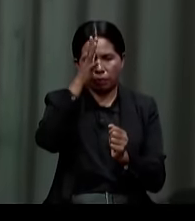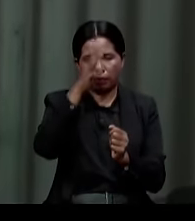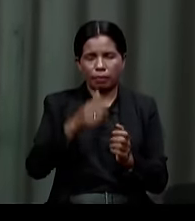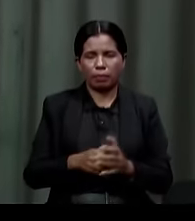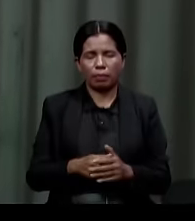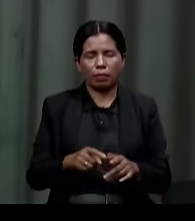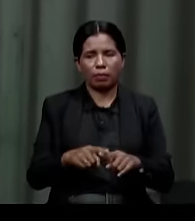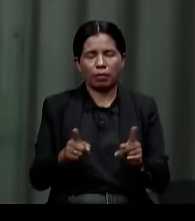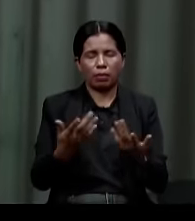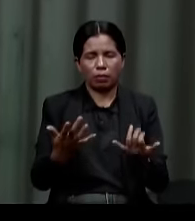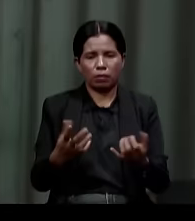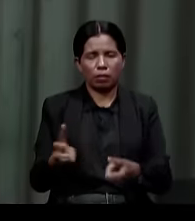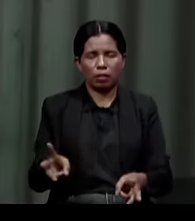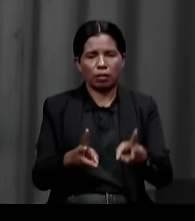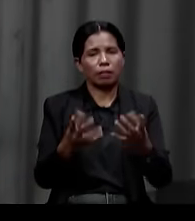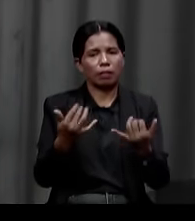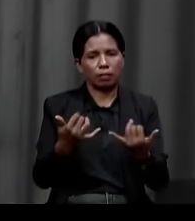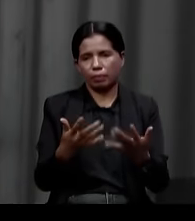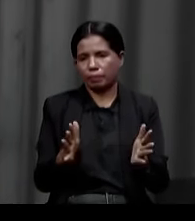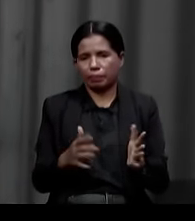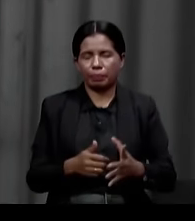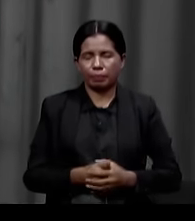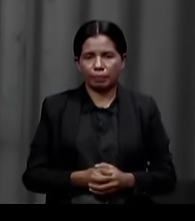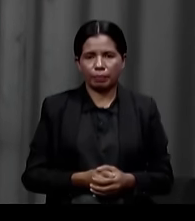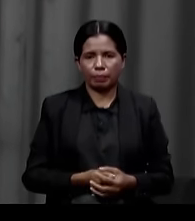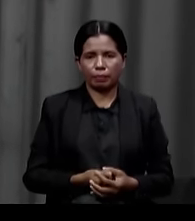bibi dalang de makni